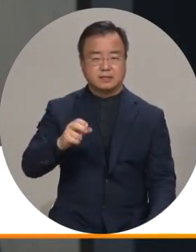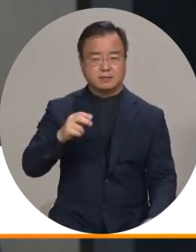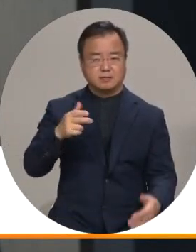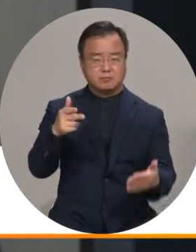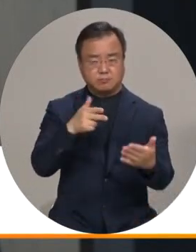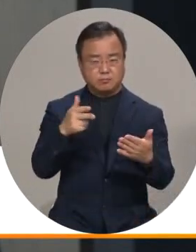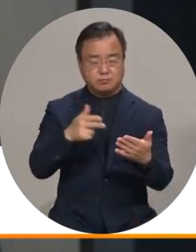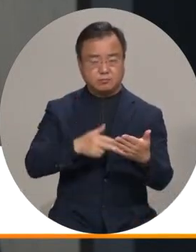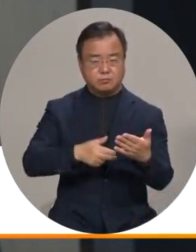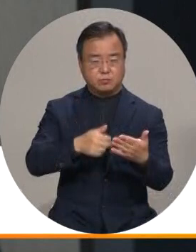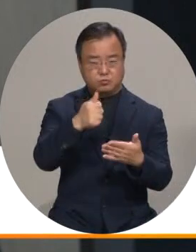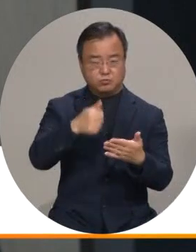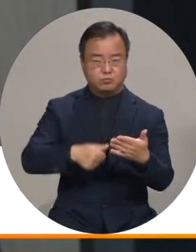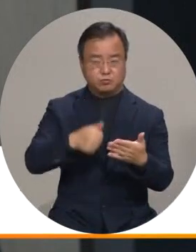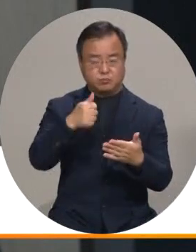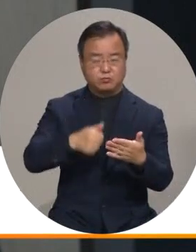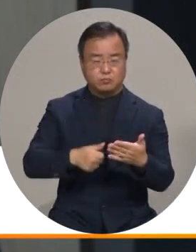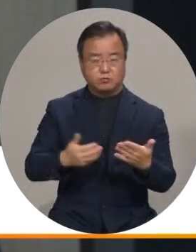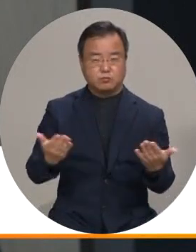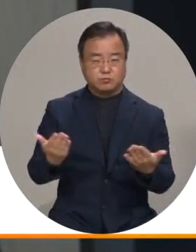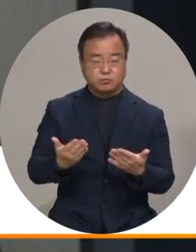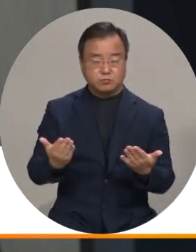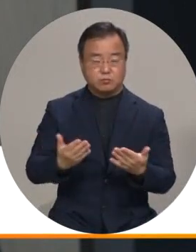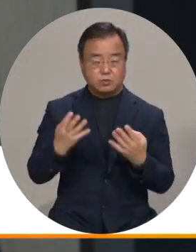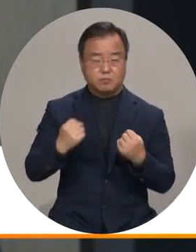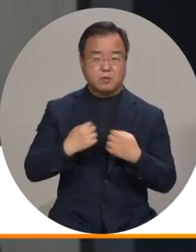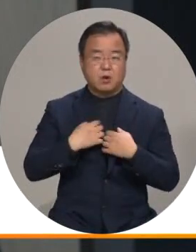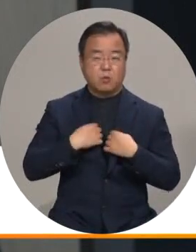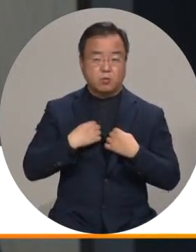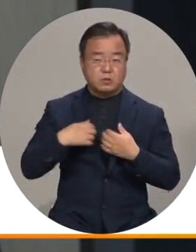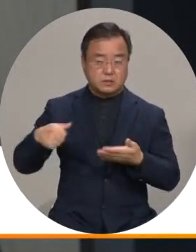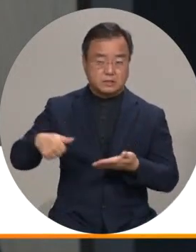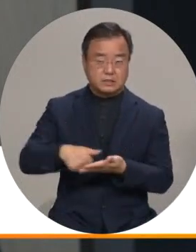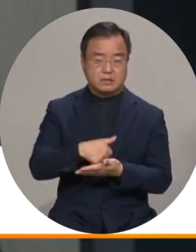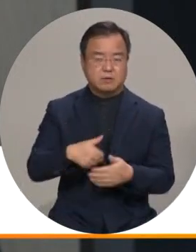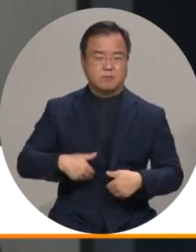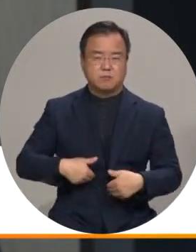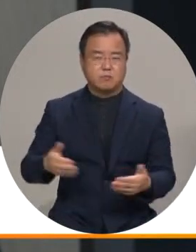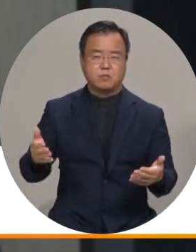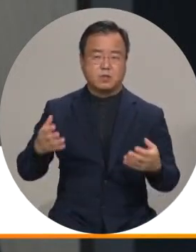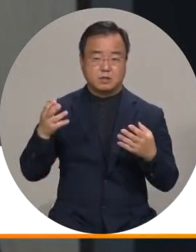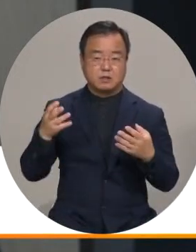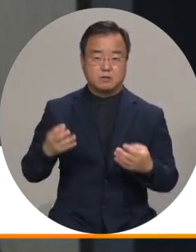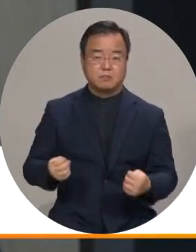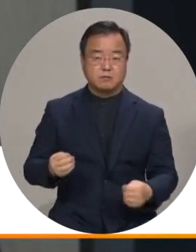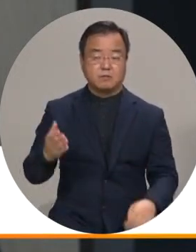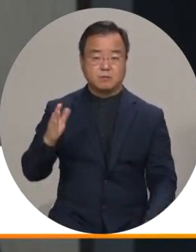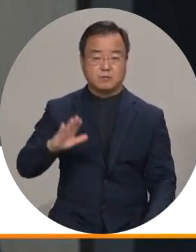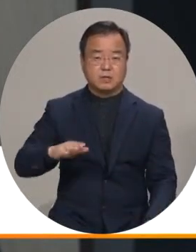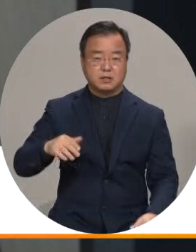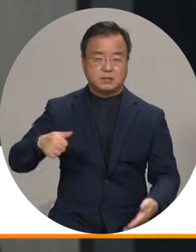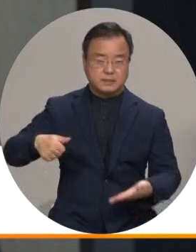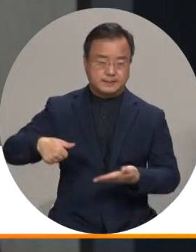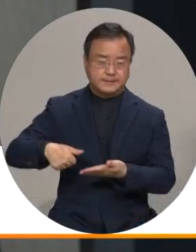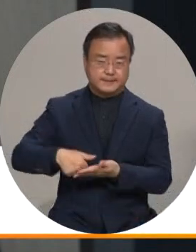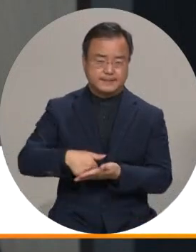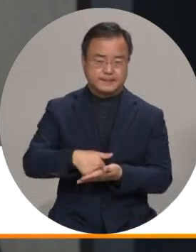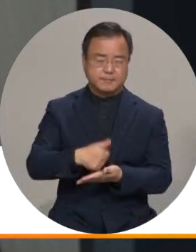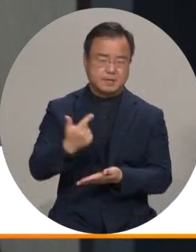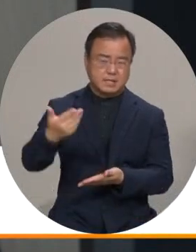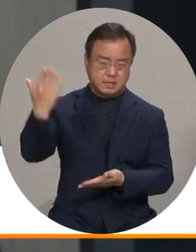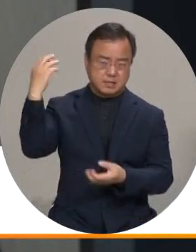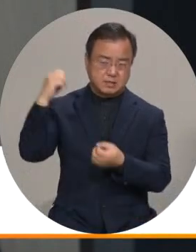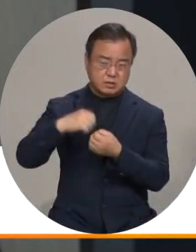사실 다리미가 필요 없는 의류를 많이 입는 세대이기도 하잖아요 그런데 다리미 정말 정통 다리미